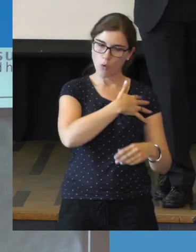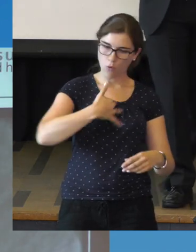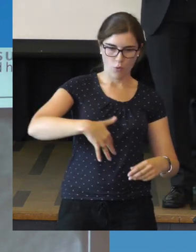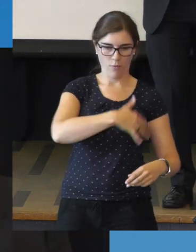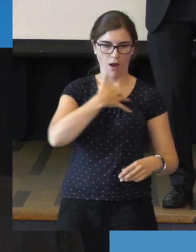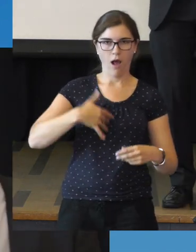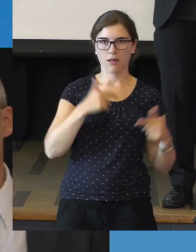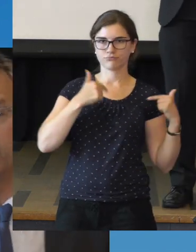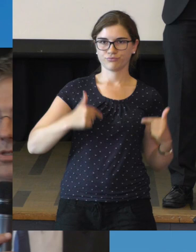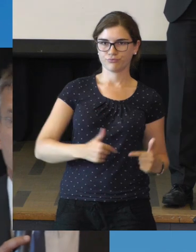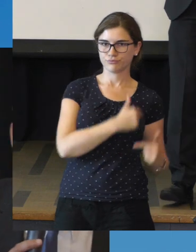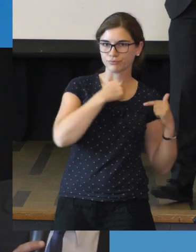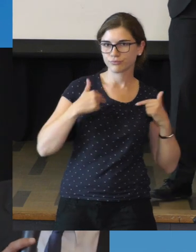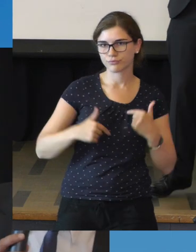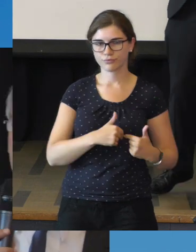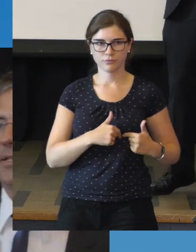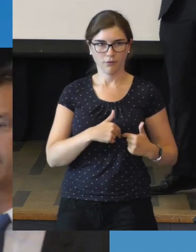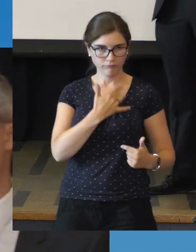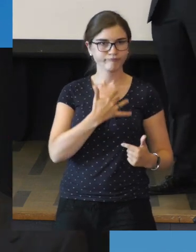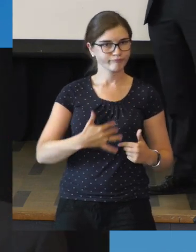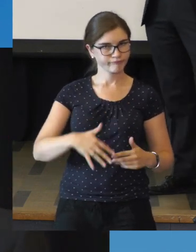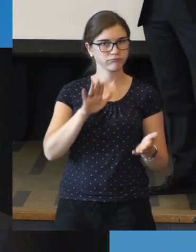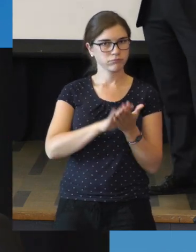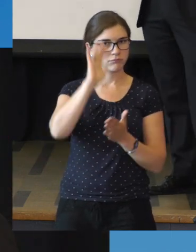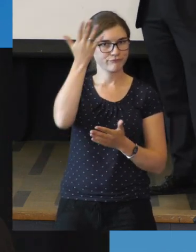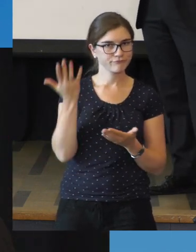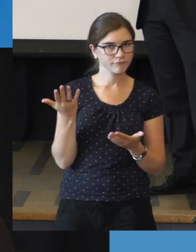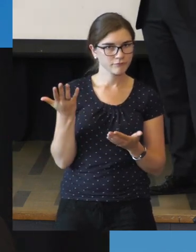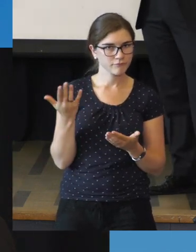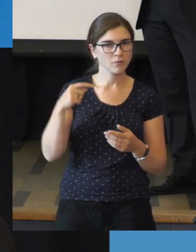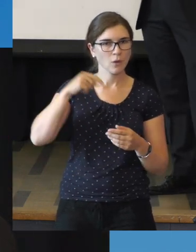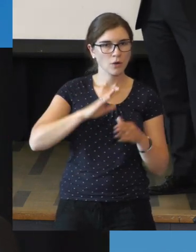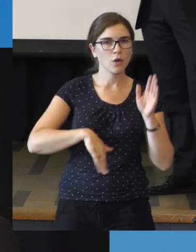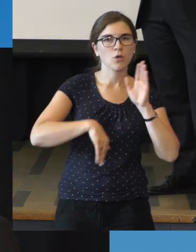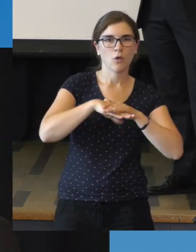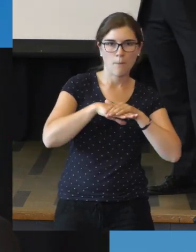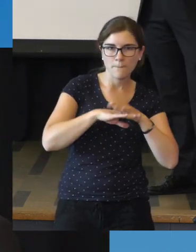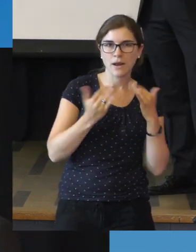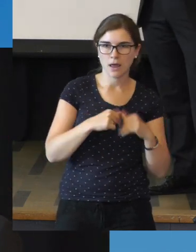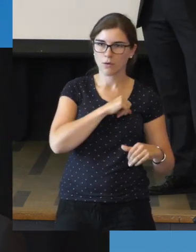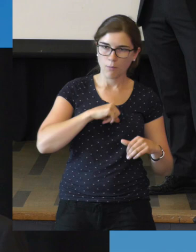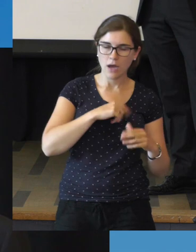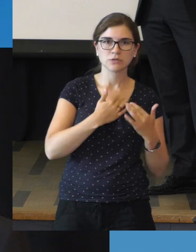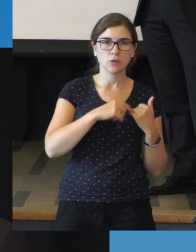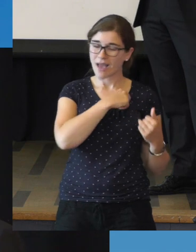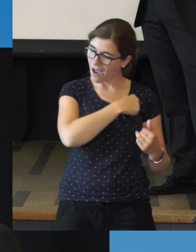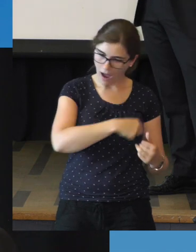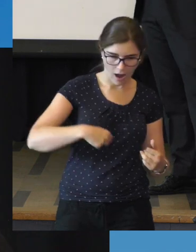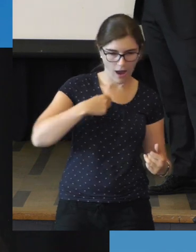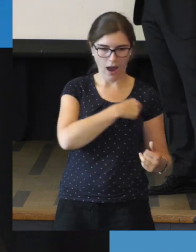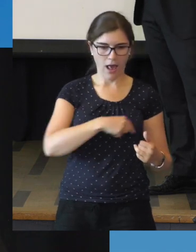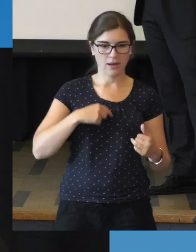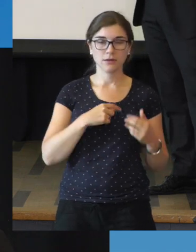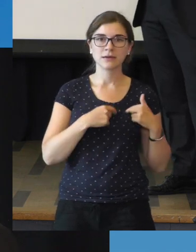wird. Und wir wissen heutzutage, dass Patienten, die eine, wir nennen das komplette Revaskularisation haben, also wo alle Gefäße wieder mit